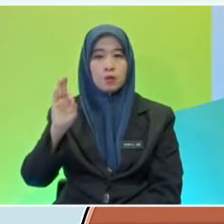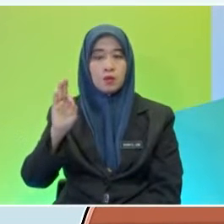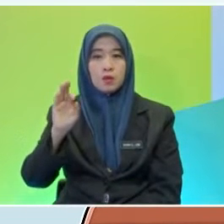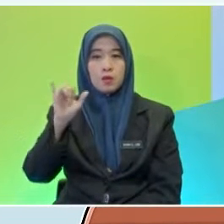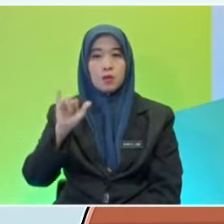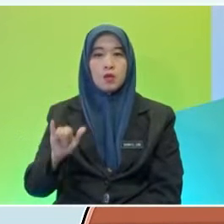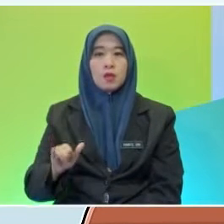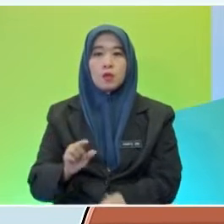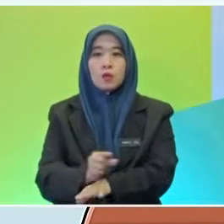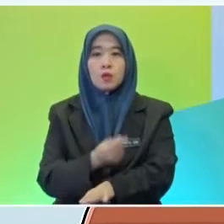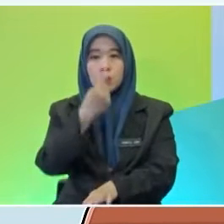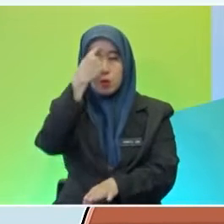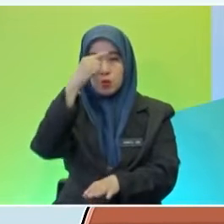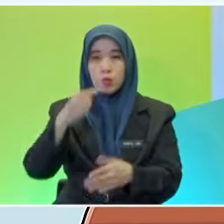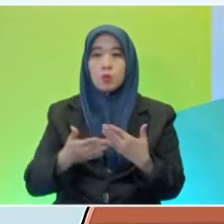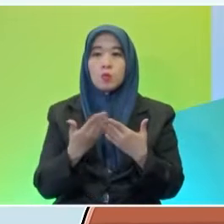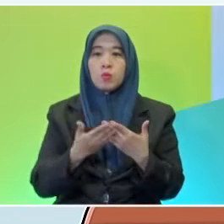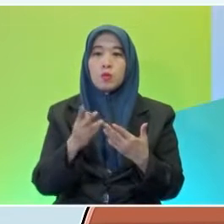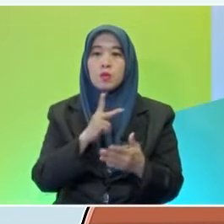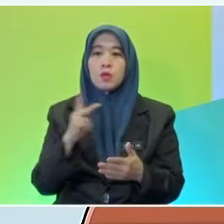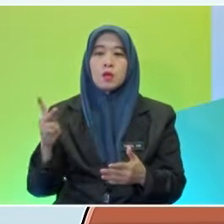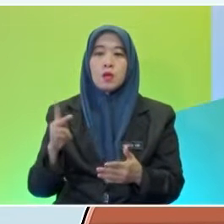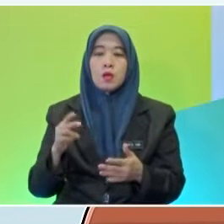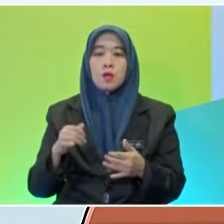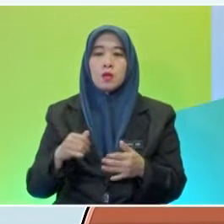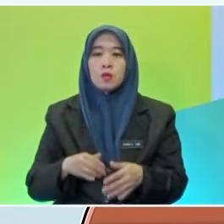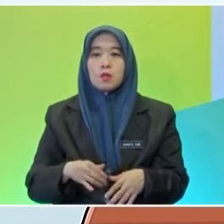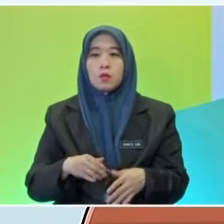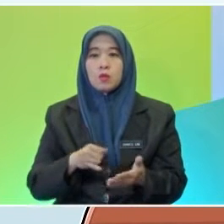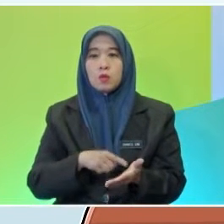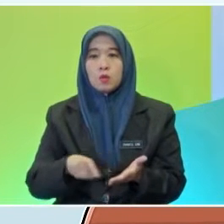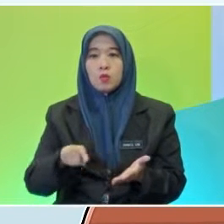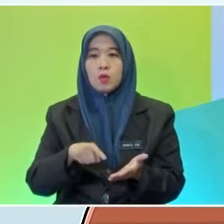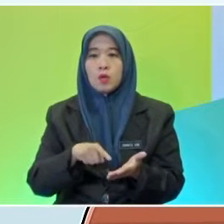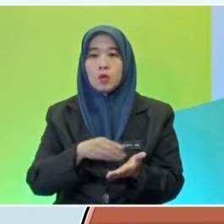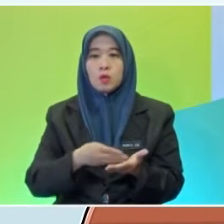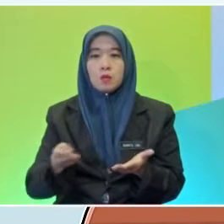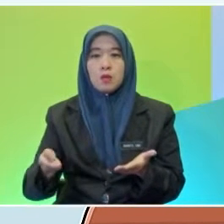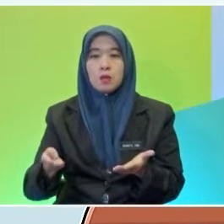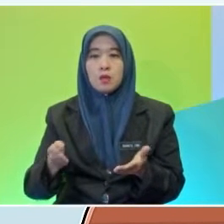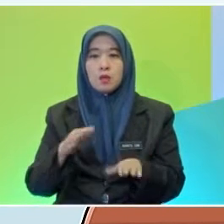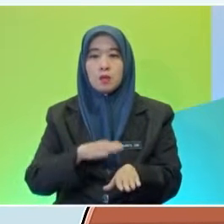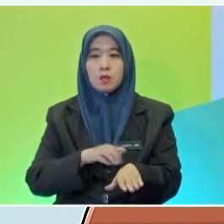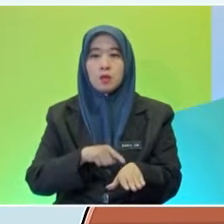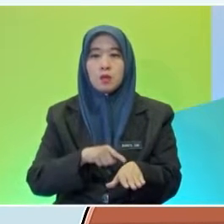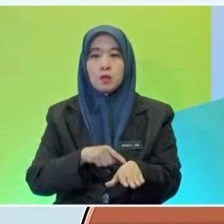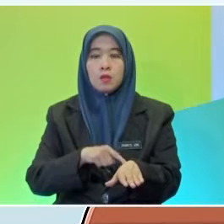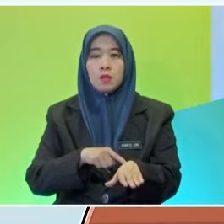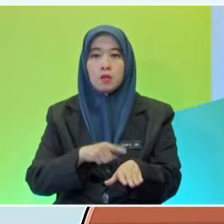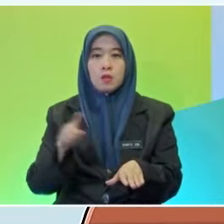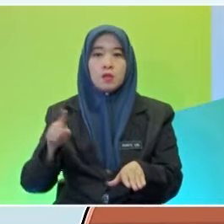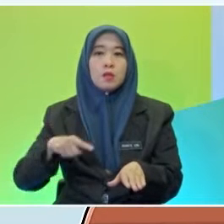bagi memudahkan urusan jual beli di pelabuhan semasa zaman Kesultanan Melayu Melaka dan tetapi kini Melayu